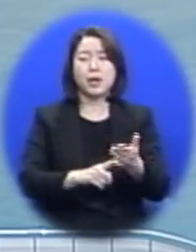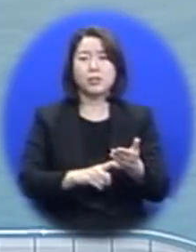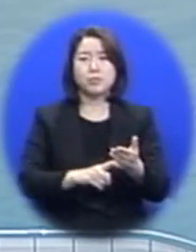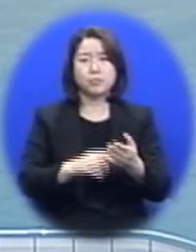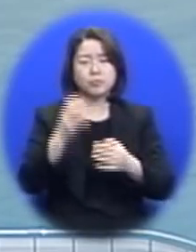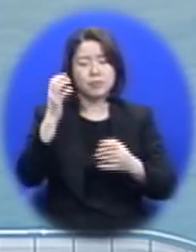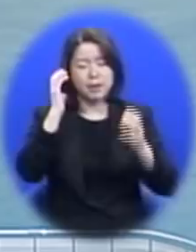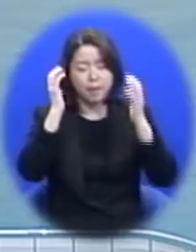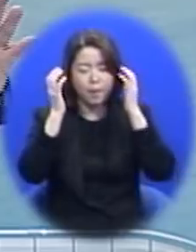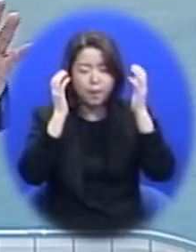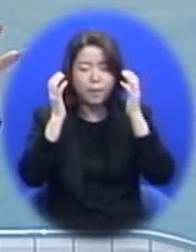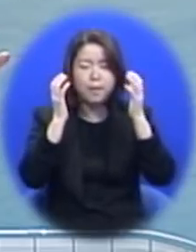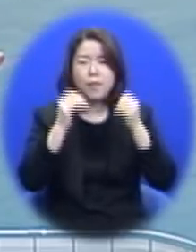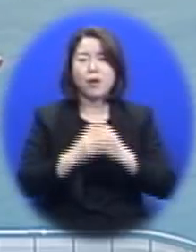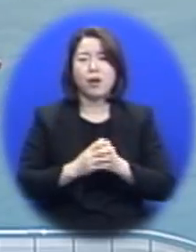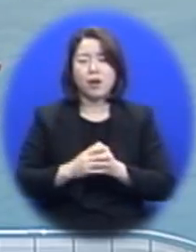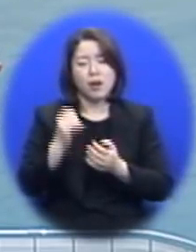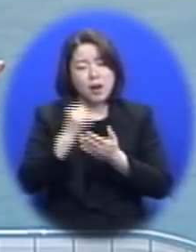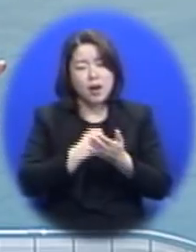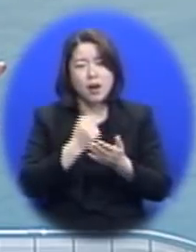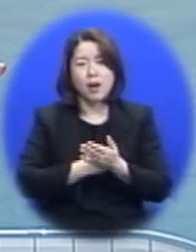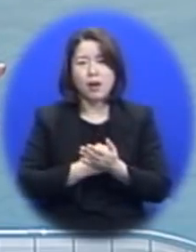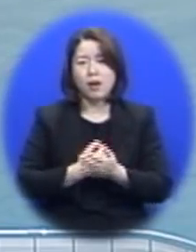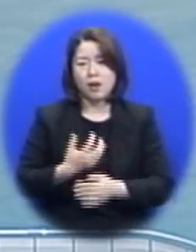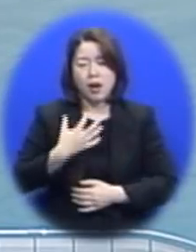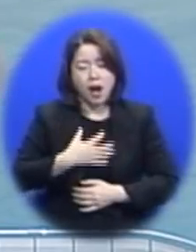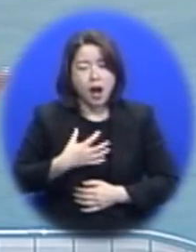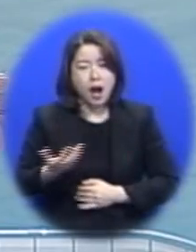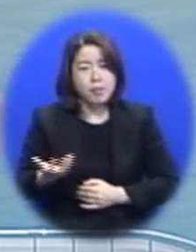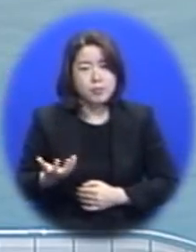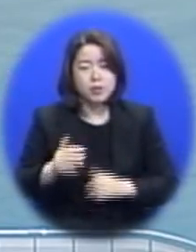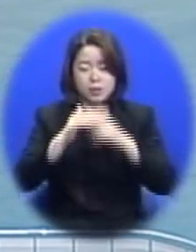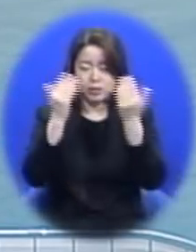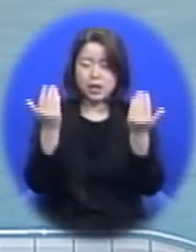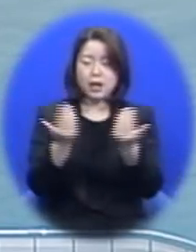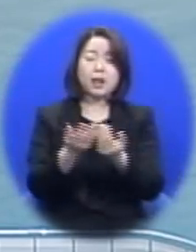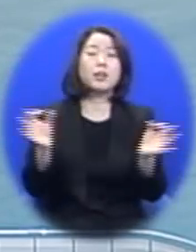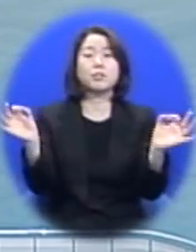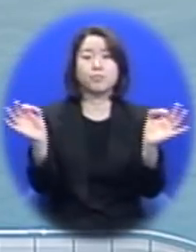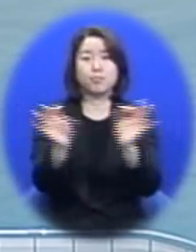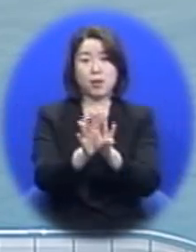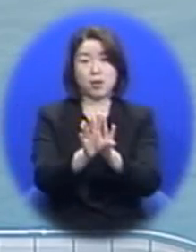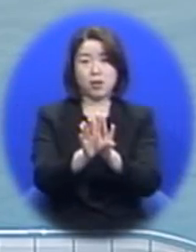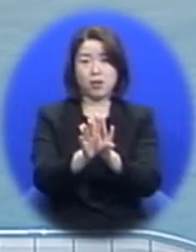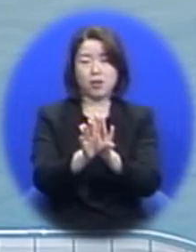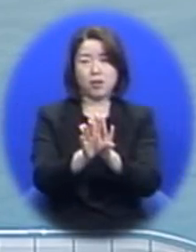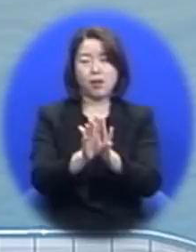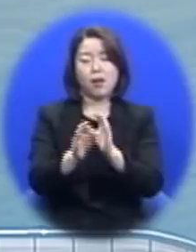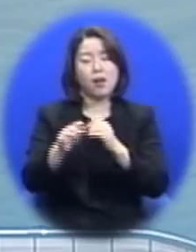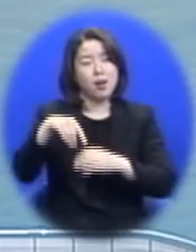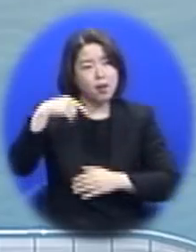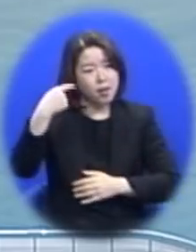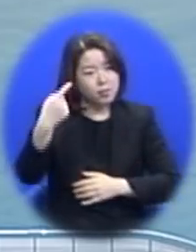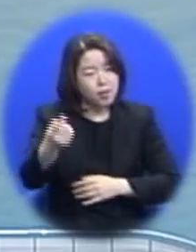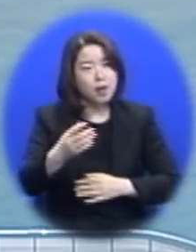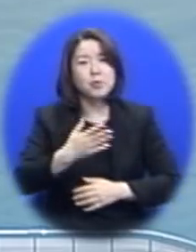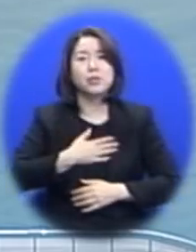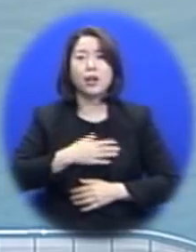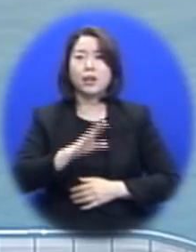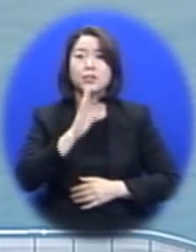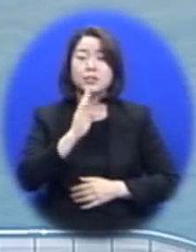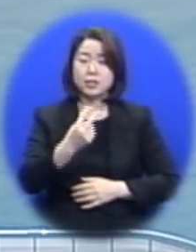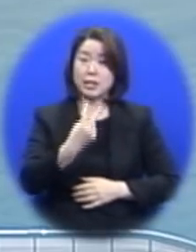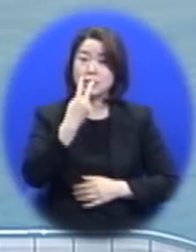섭섭한 마음 다 사라졌어요. 그러니 진짜 살 것 같아요. 야, 죽으라는 게